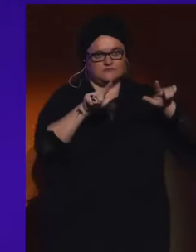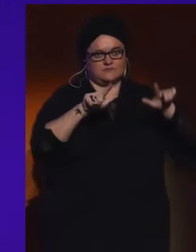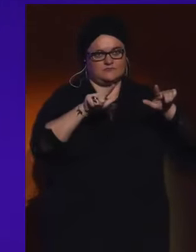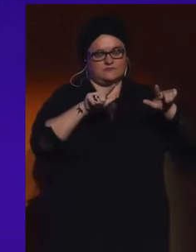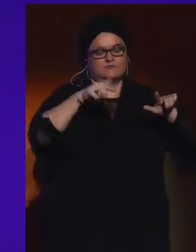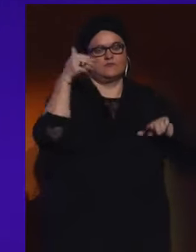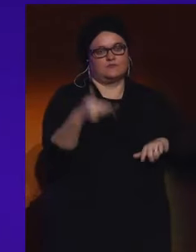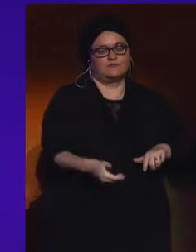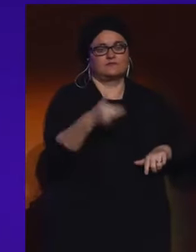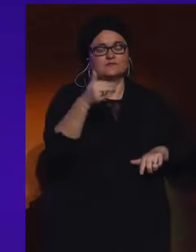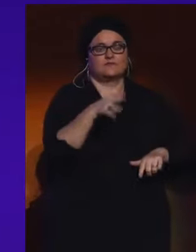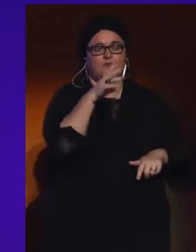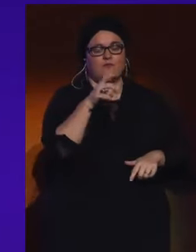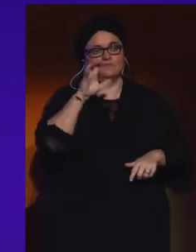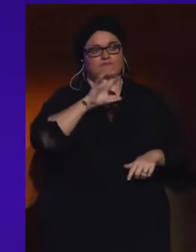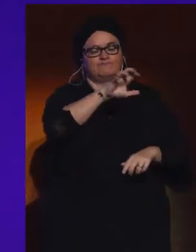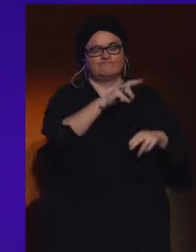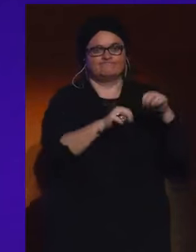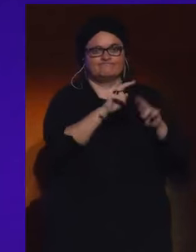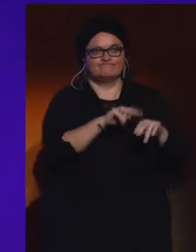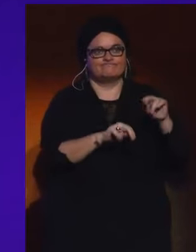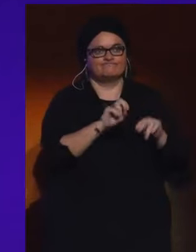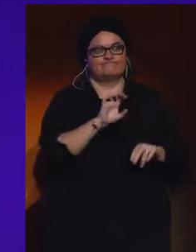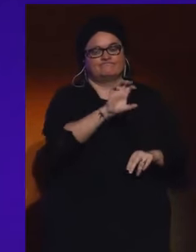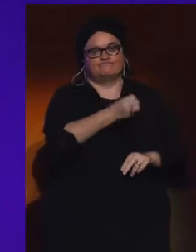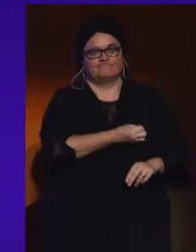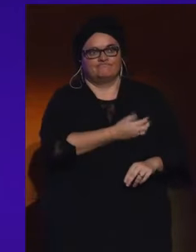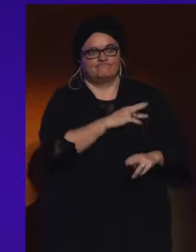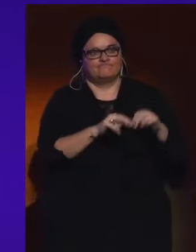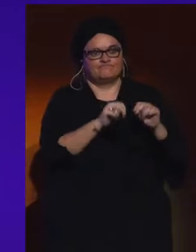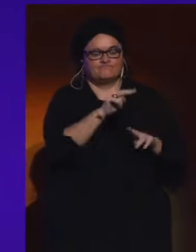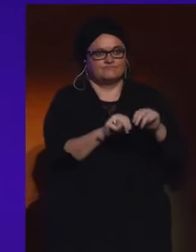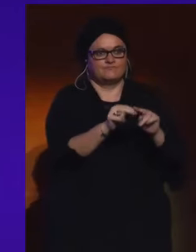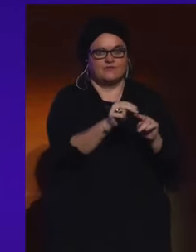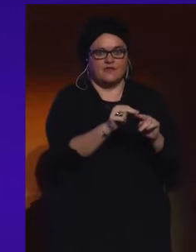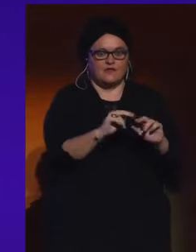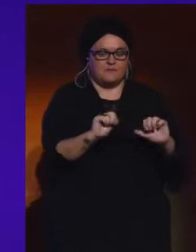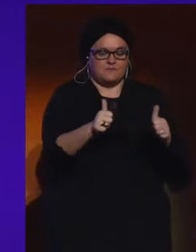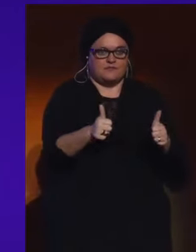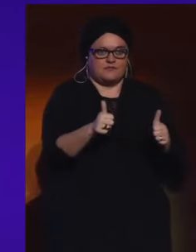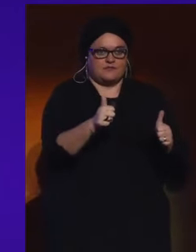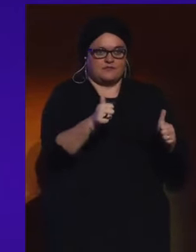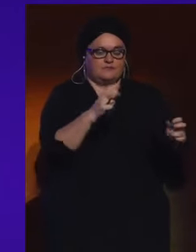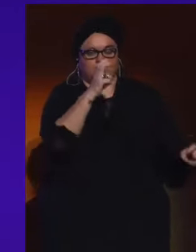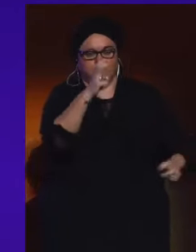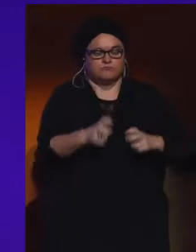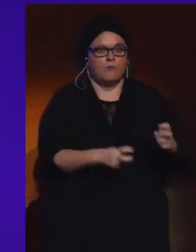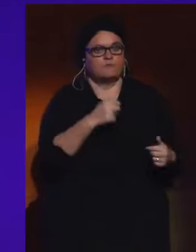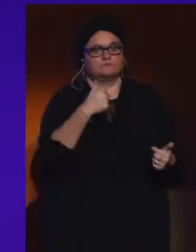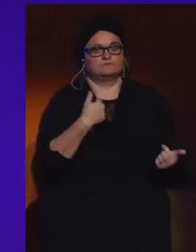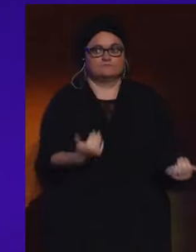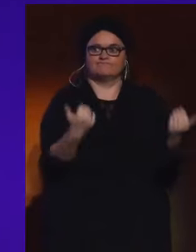gaude. Herrigintza eta naziogintza aro garaikide bat martxan jartzeko ardura